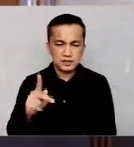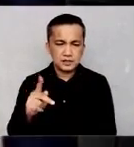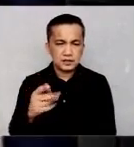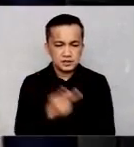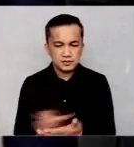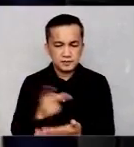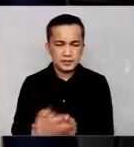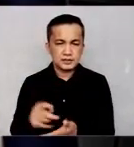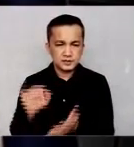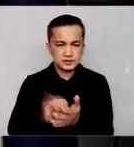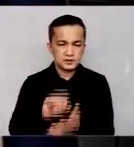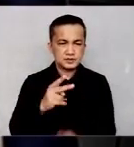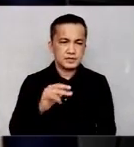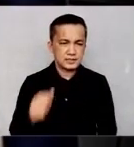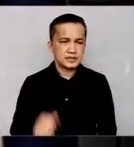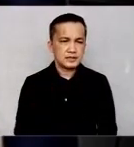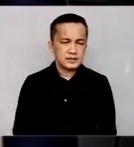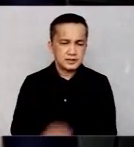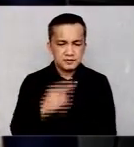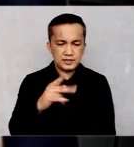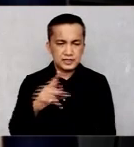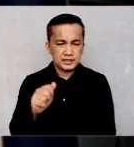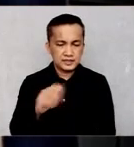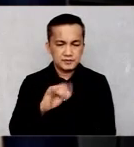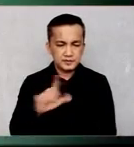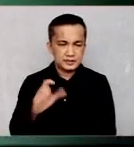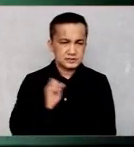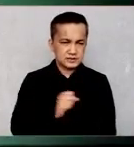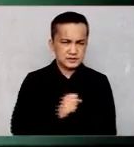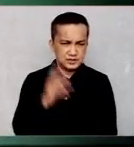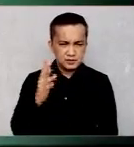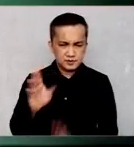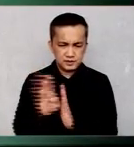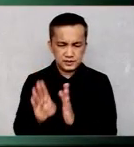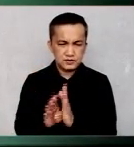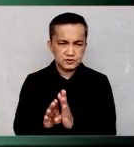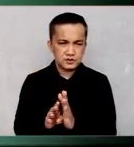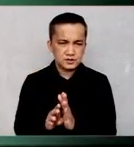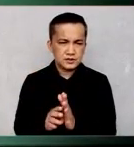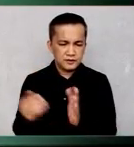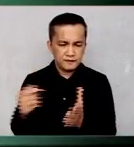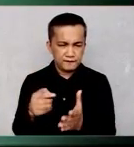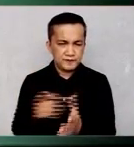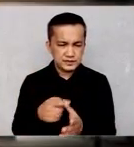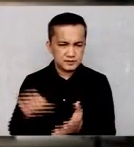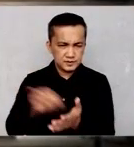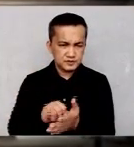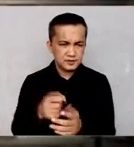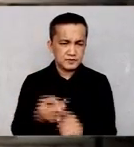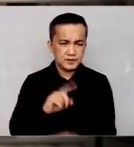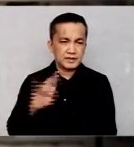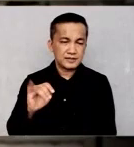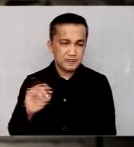Maharlika. Sa versyon ng Maharlika bill sa Senado, 50 billion pesos ang planong paunang investment fund mula sa land bank,